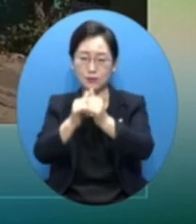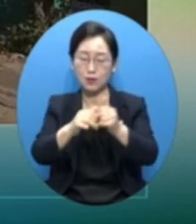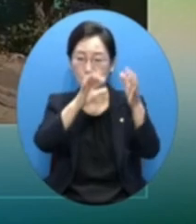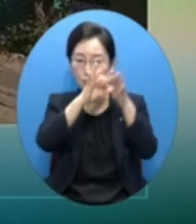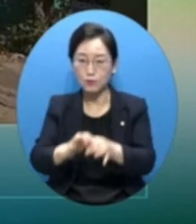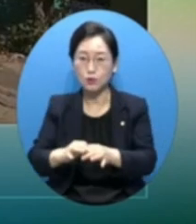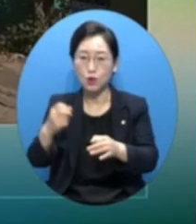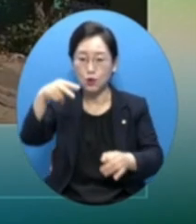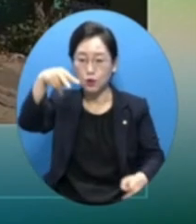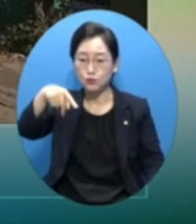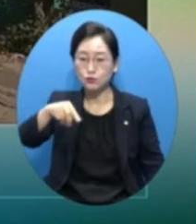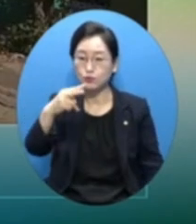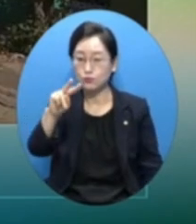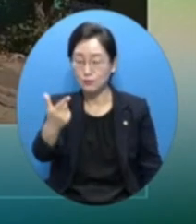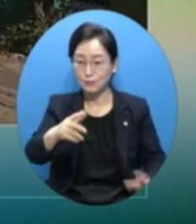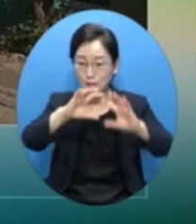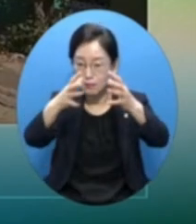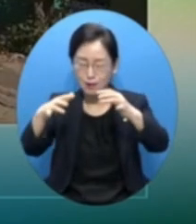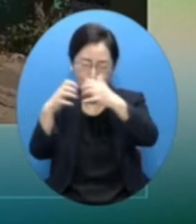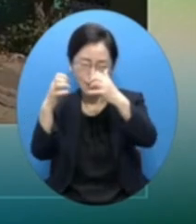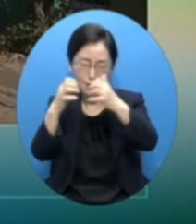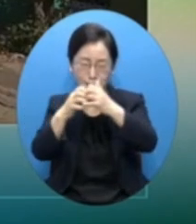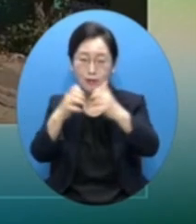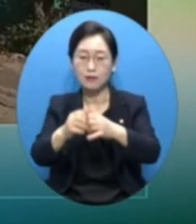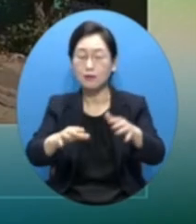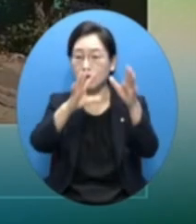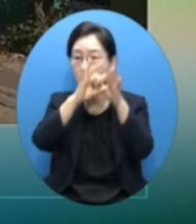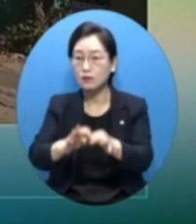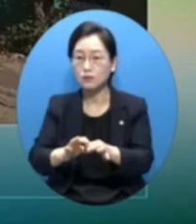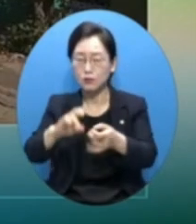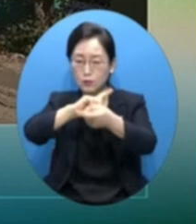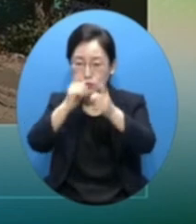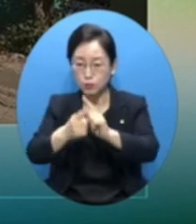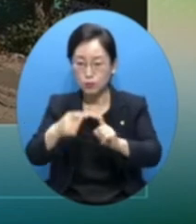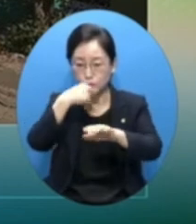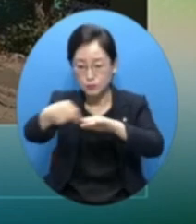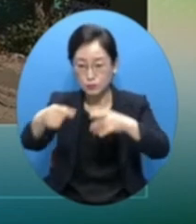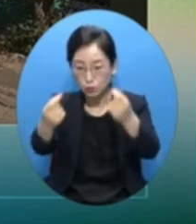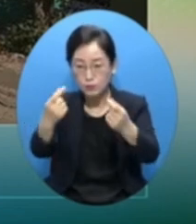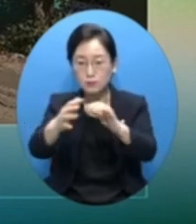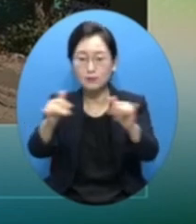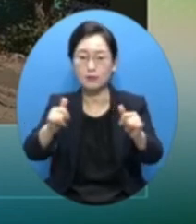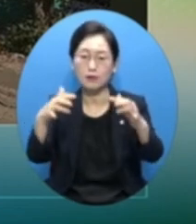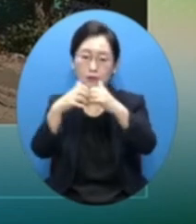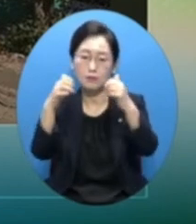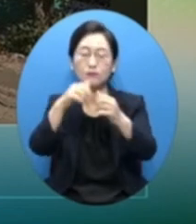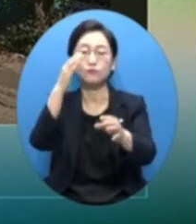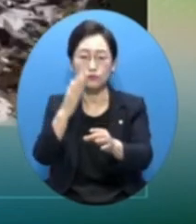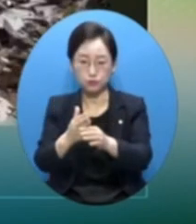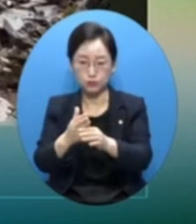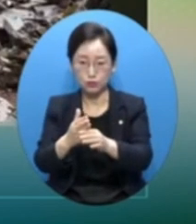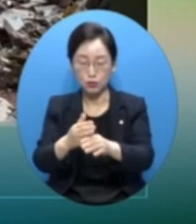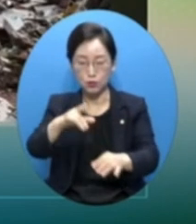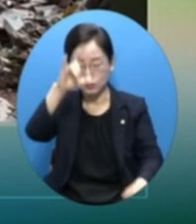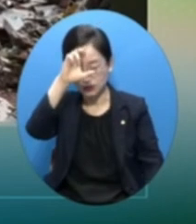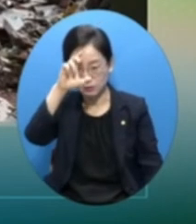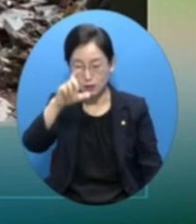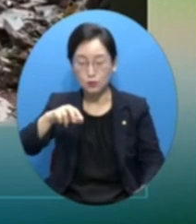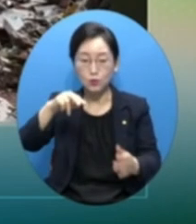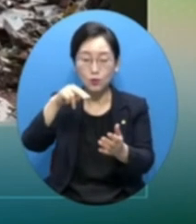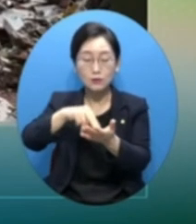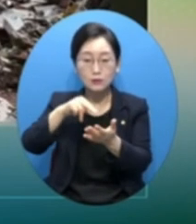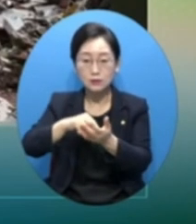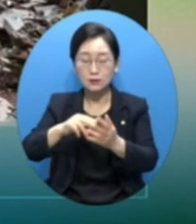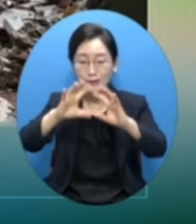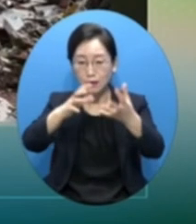계속 일어나서 동족끼리 서로 죽이고 싸우는 전쟁이 지금도 일어나고 있습니다. 튀르기에 또 시리아 지진이 나서